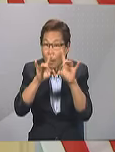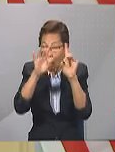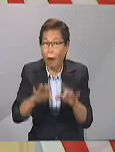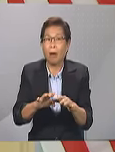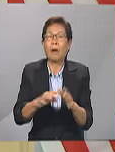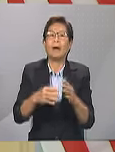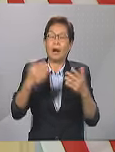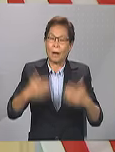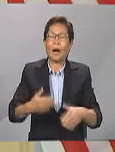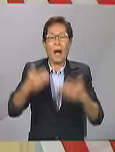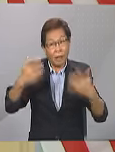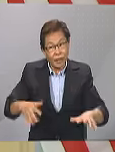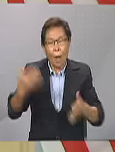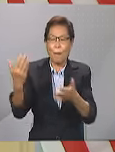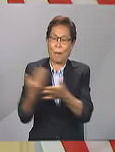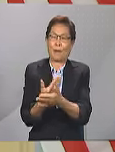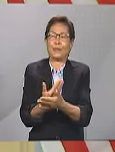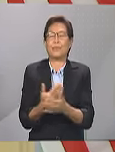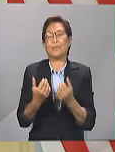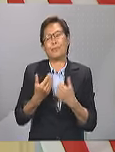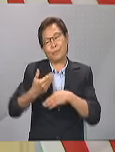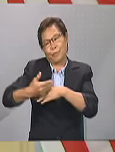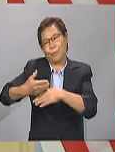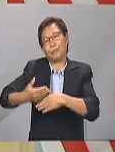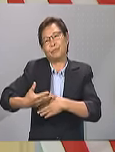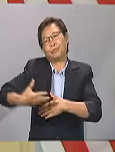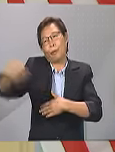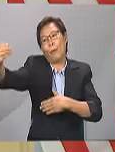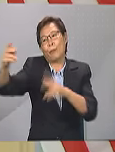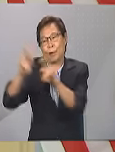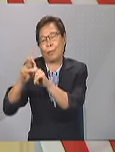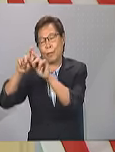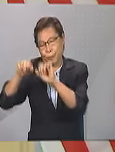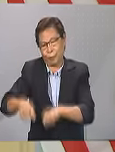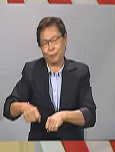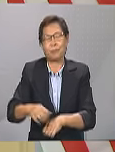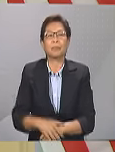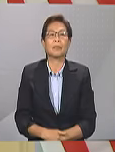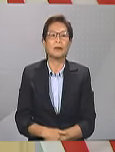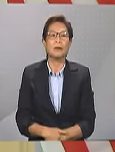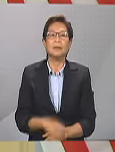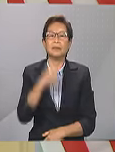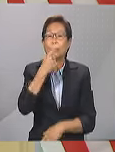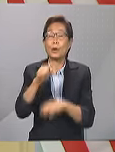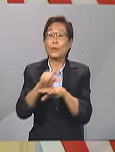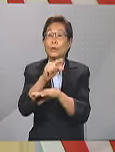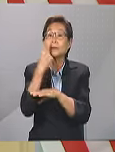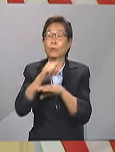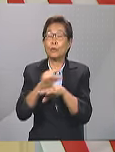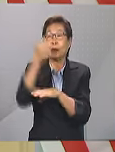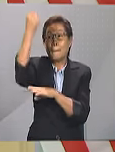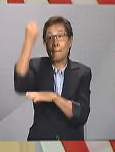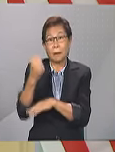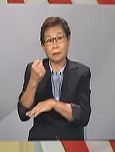gejala sebelum mereka berlepas pulang ke kampung mereka-mereka yang menggunakan hak menggunakan